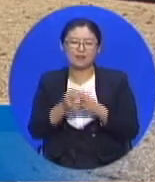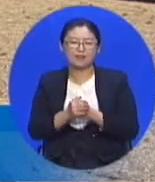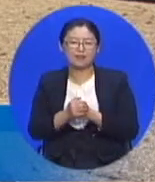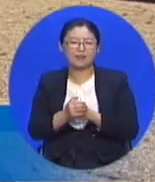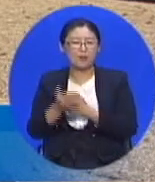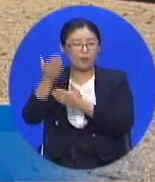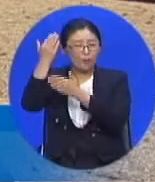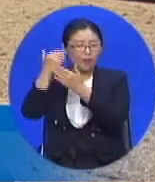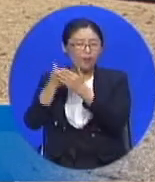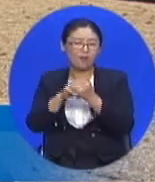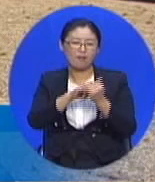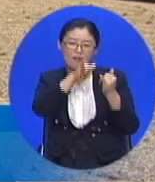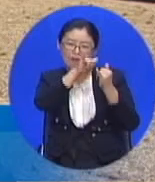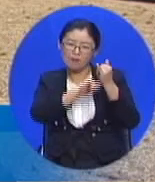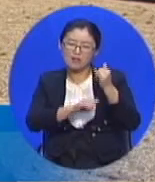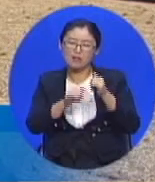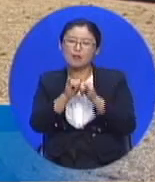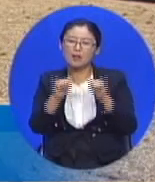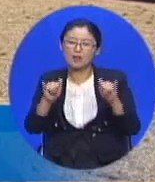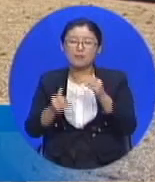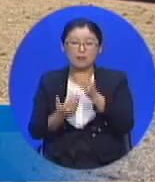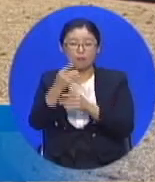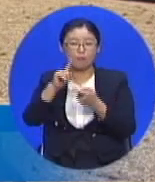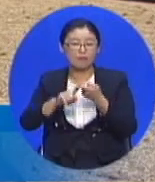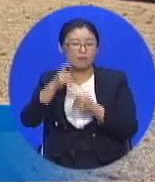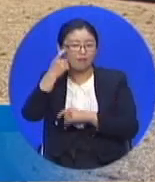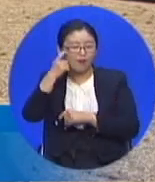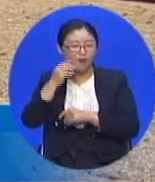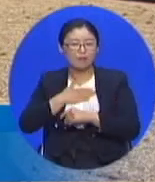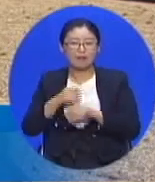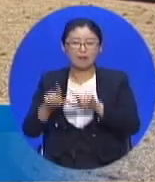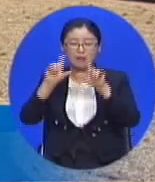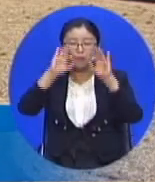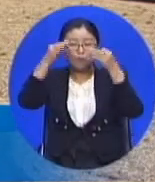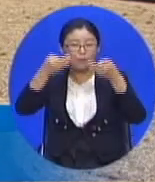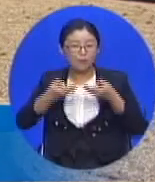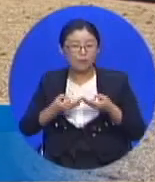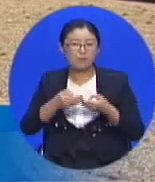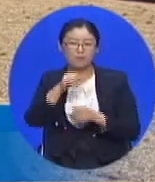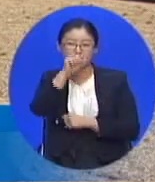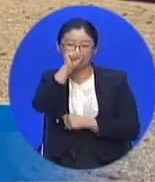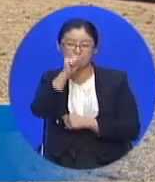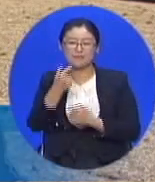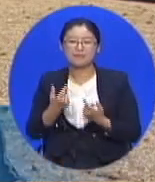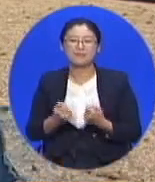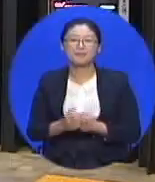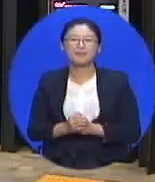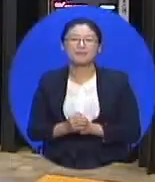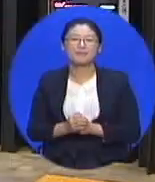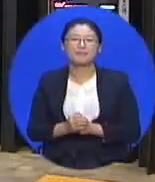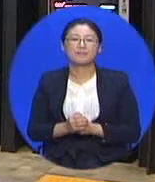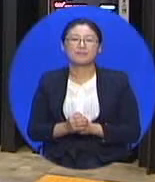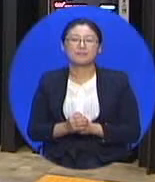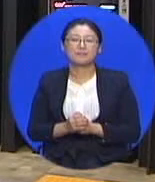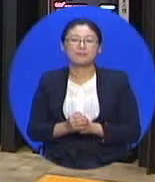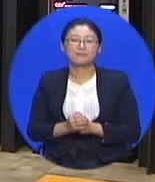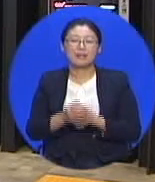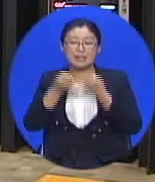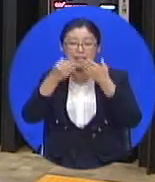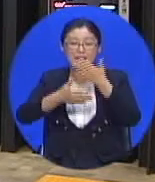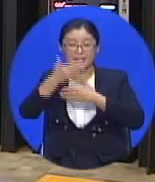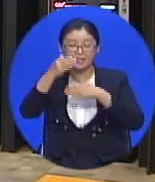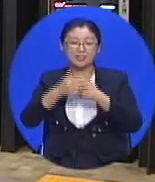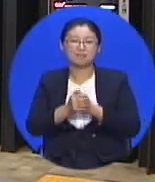대해 생각하고 지나간 사건에 대해서도 생각하고 현재의 내 삶도 생각할 수 있어서 좋아하신다고 생각합니다. 새해